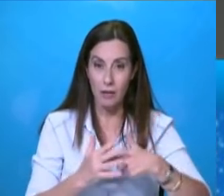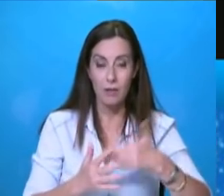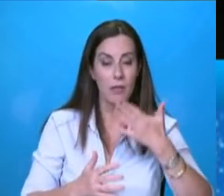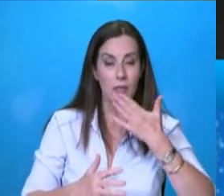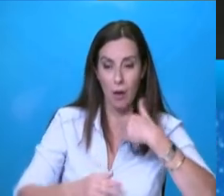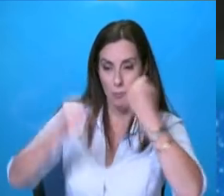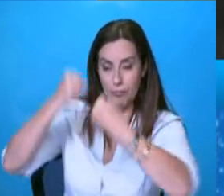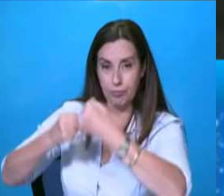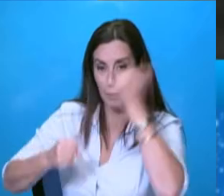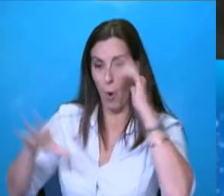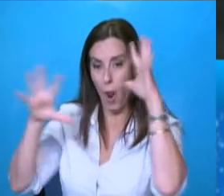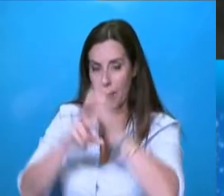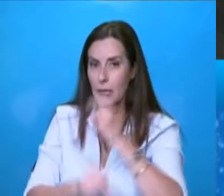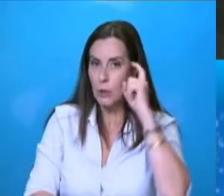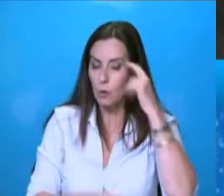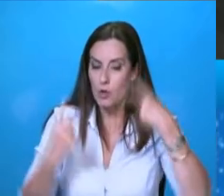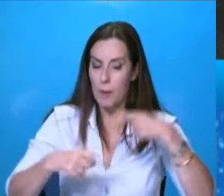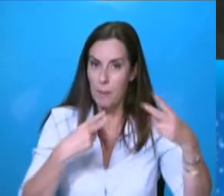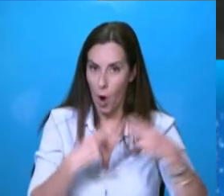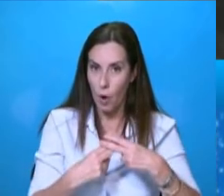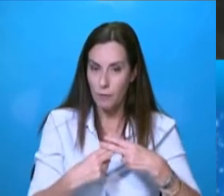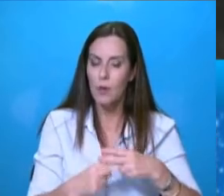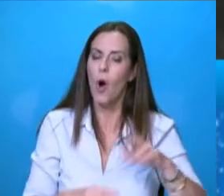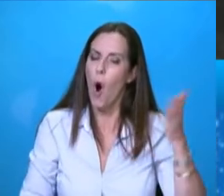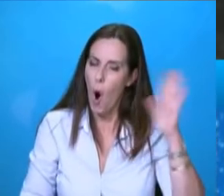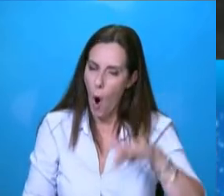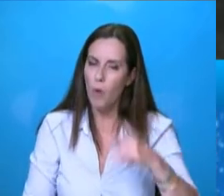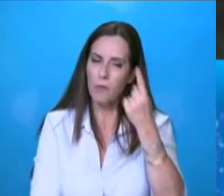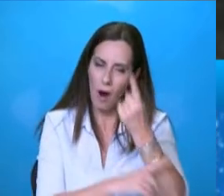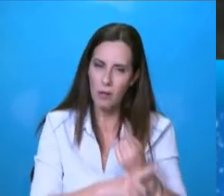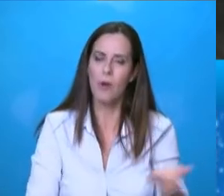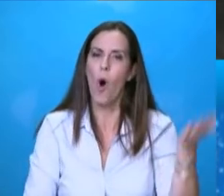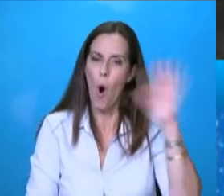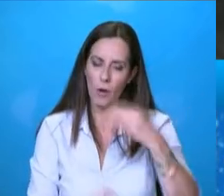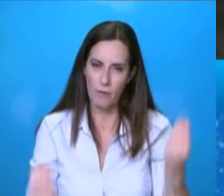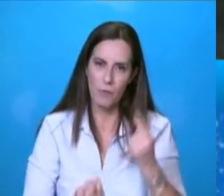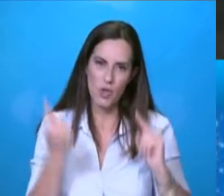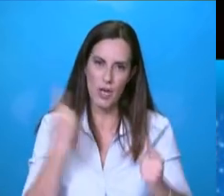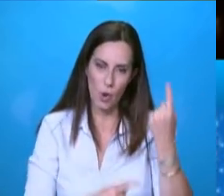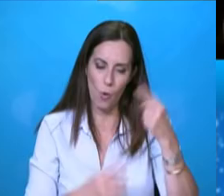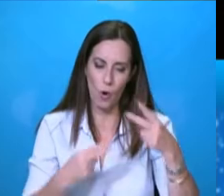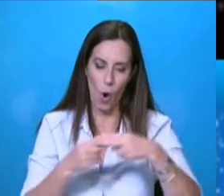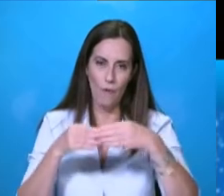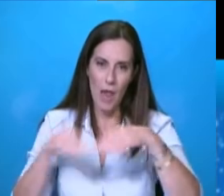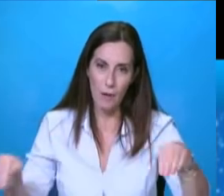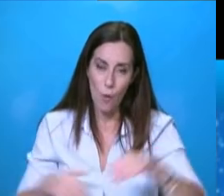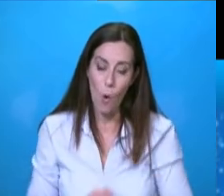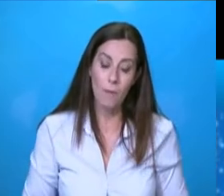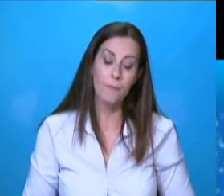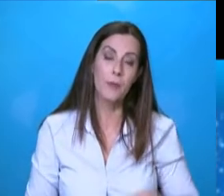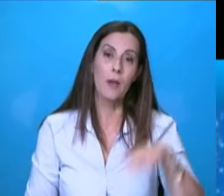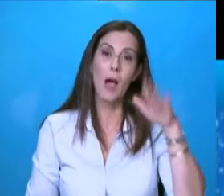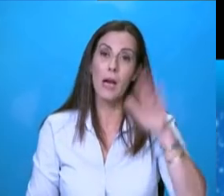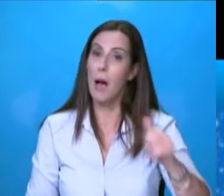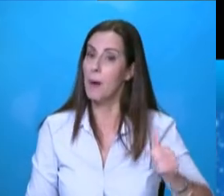צהל הלילה, החשש כאן הוא שבימים הקרובים נראה עוד רקטות, עוד תקריות על הגדר. גם